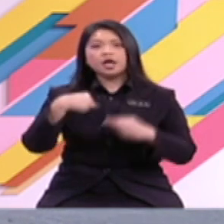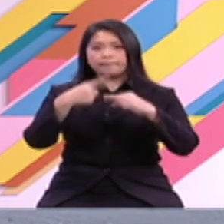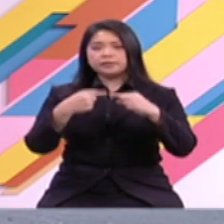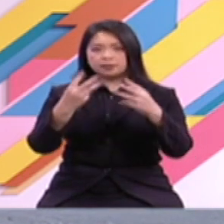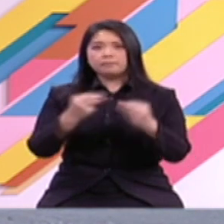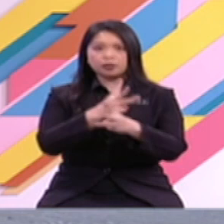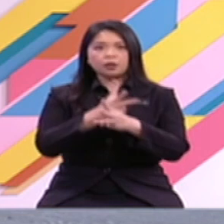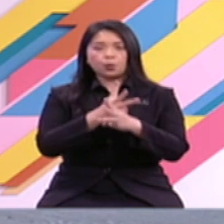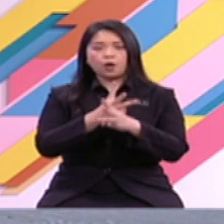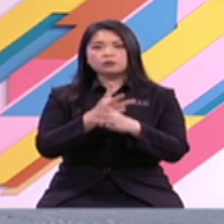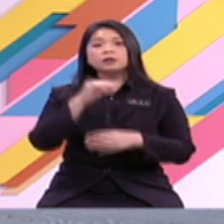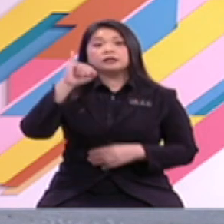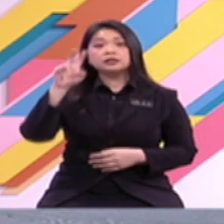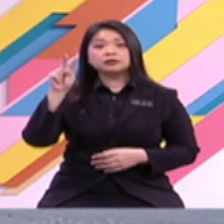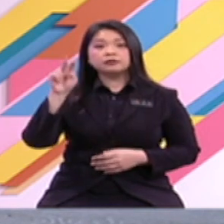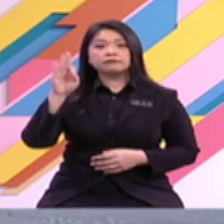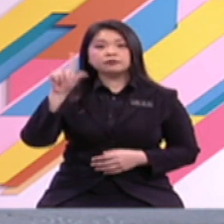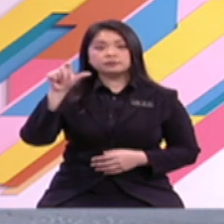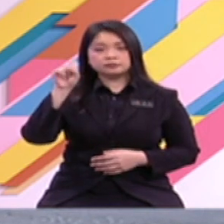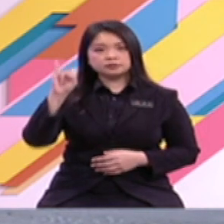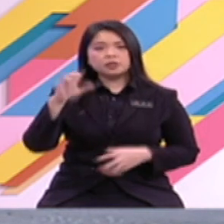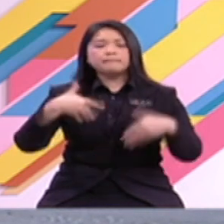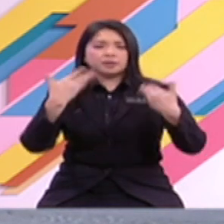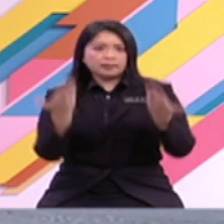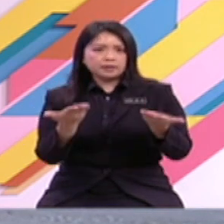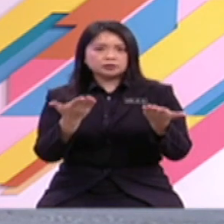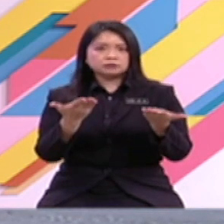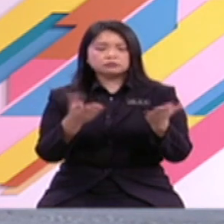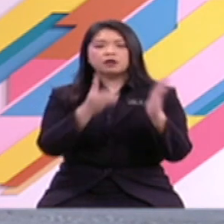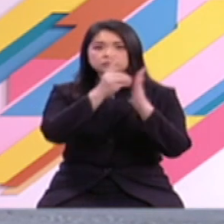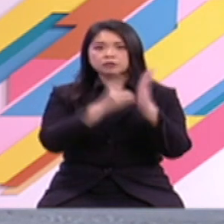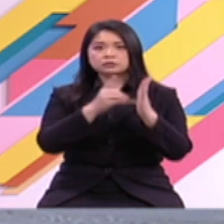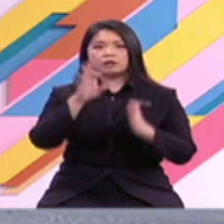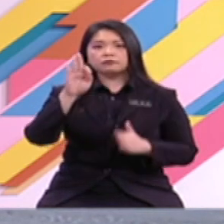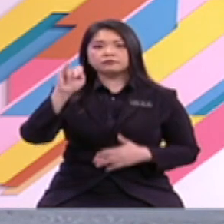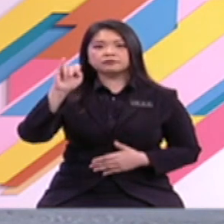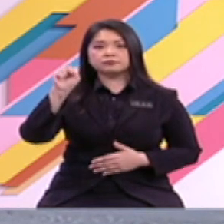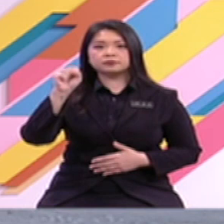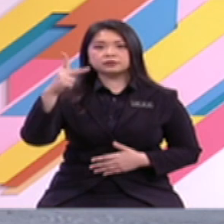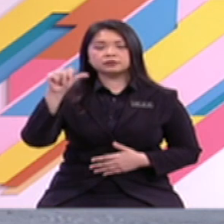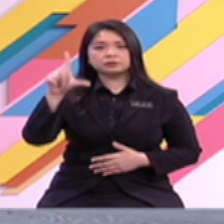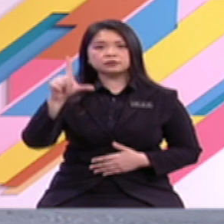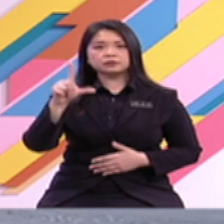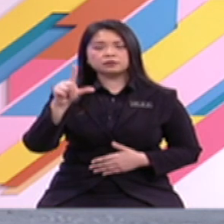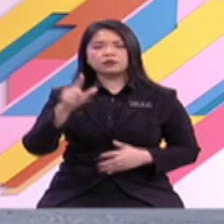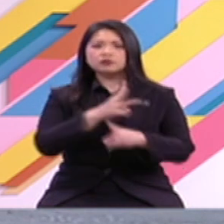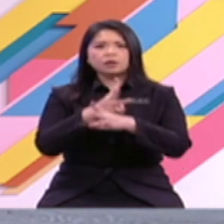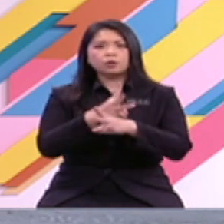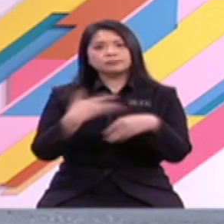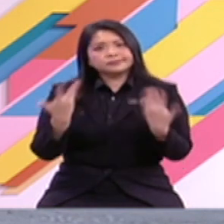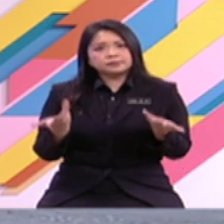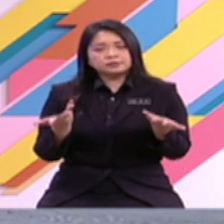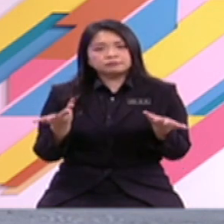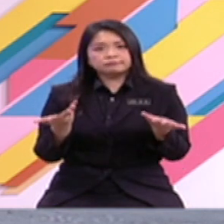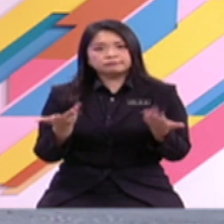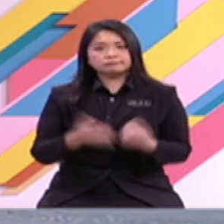mengawali inflasi Bagaimana Dasa fiskal ini untuk mengawal inflasi Insyaallah kita